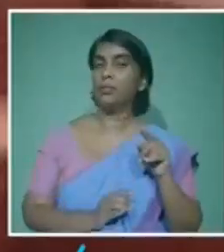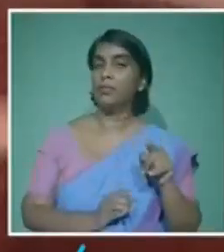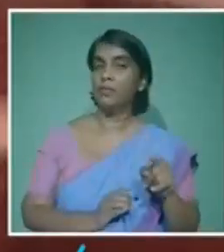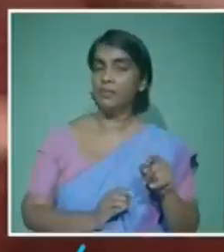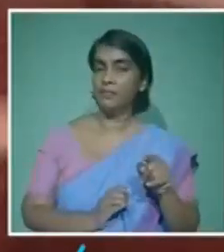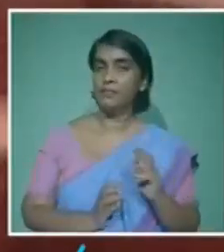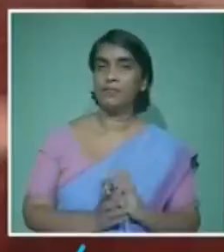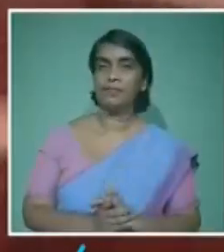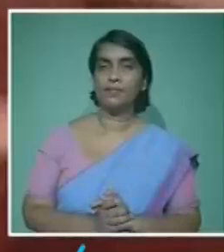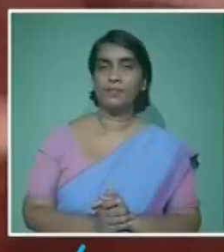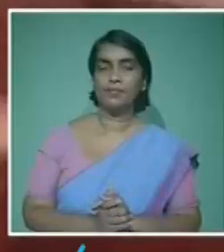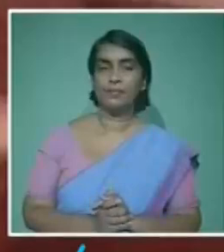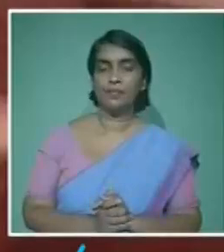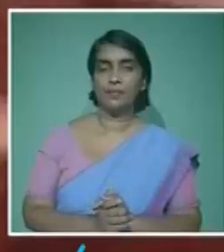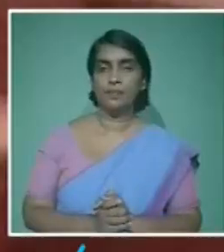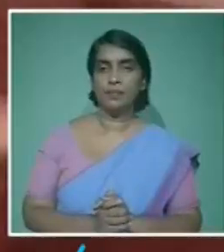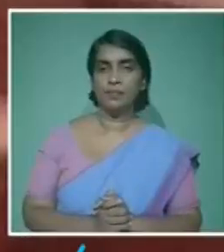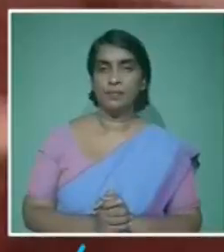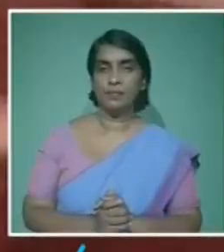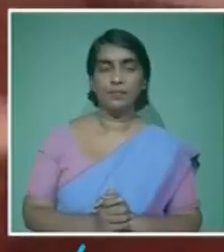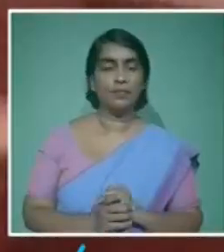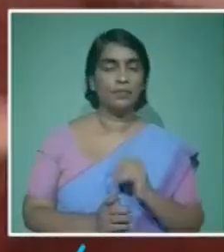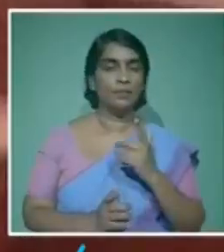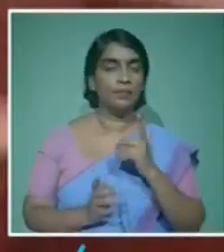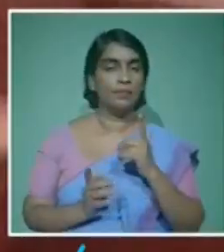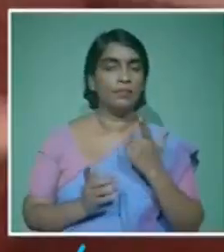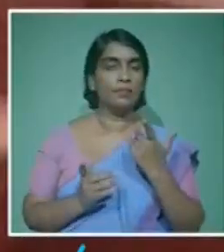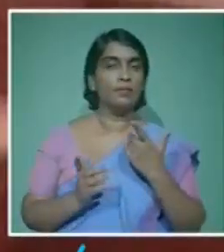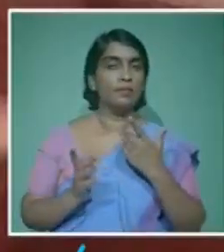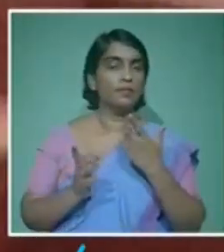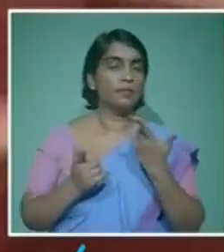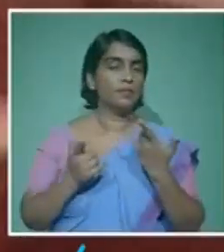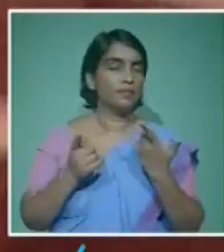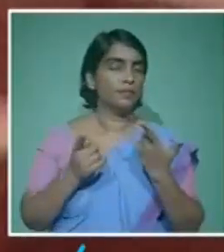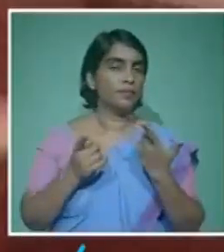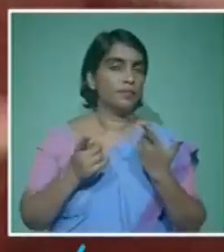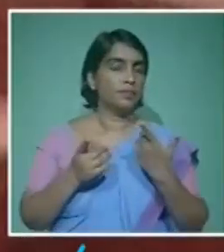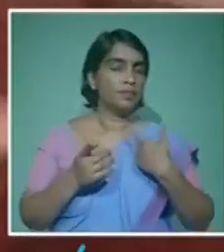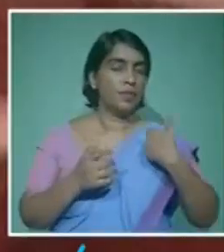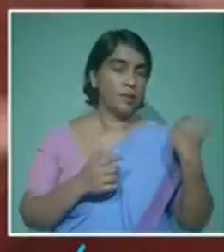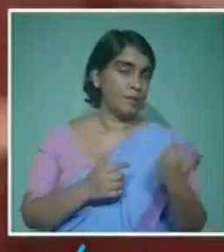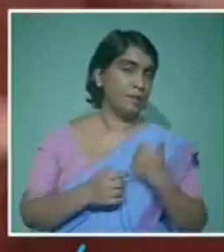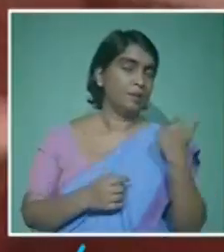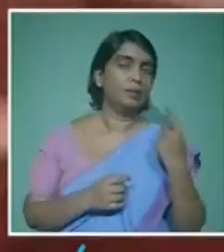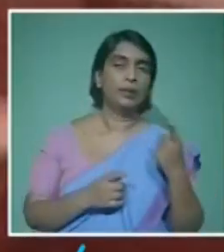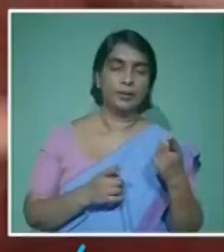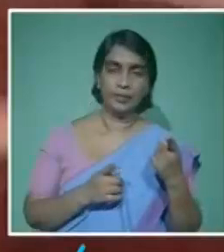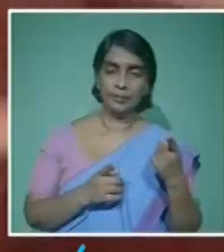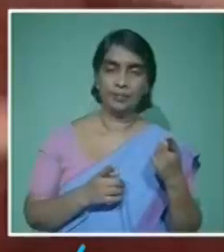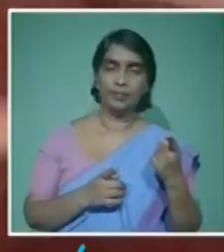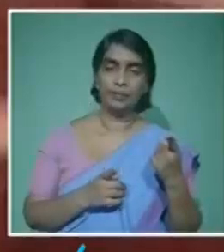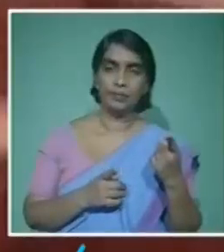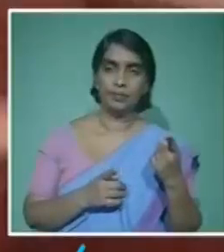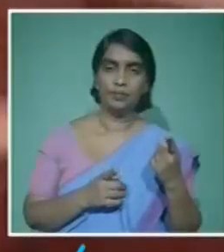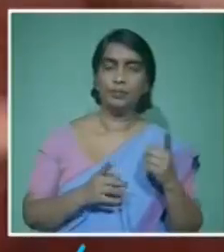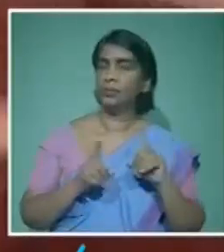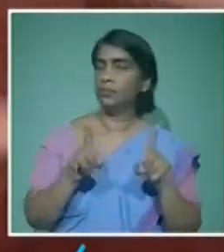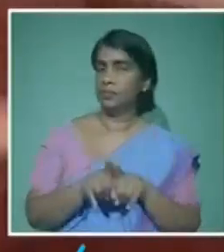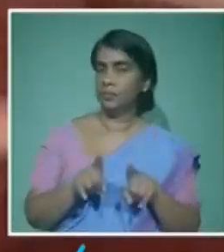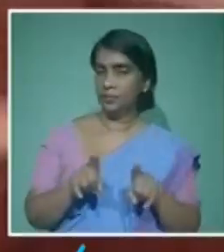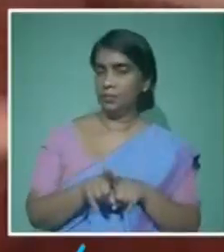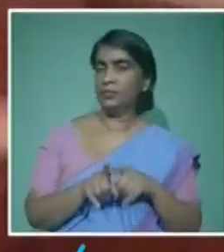உருவாக்கும் வகையில் பயன்பாட்டுக்கு உதவாத பழைய பஸ்கள், ட்ரெயின் பெட்டிகள், பழைய